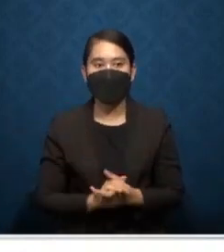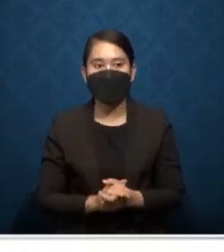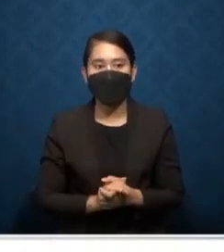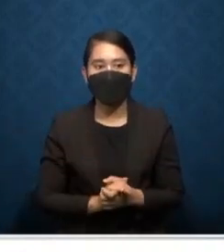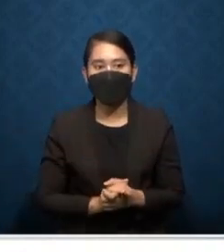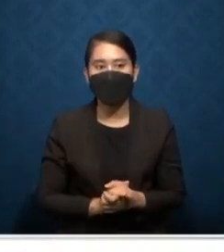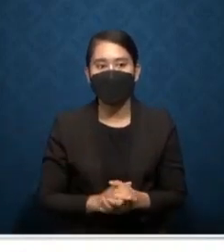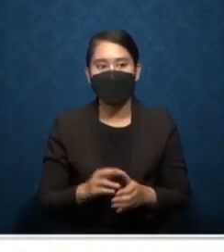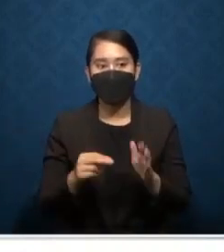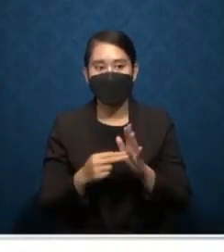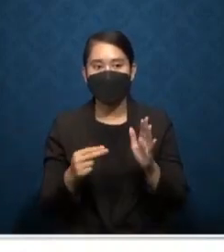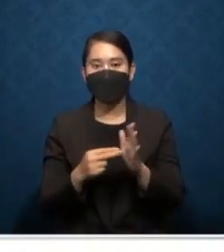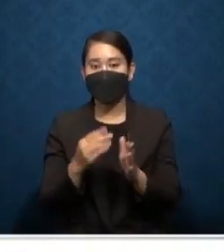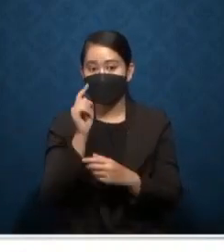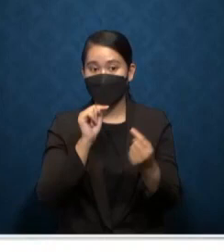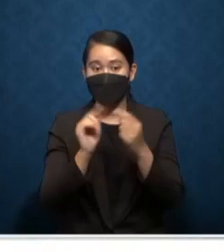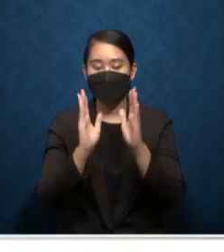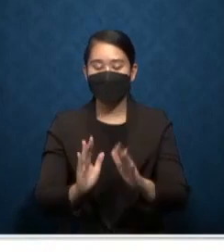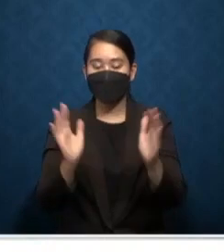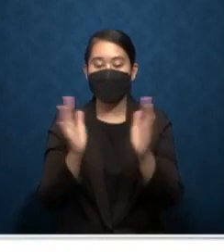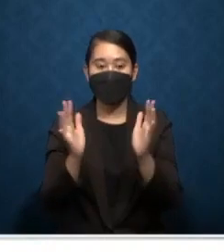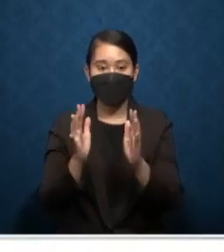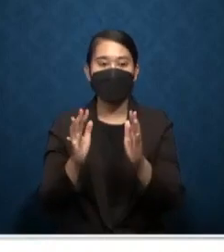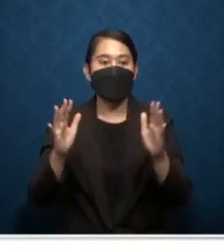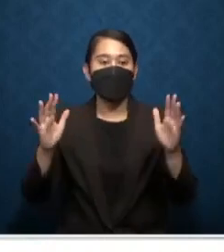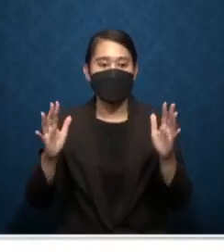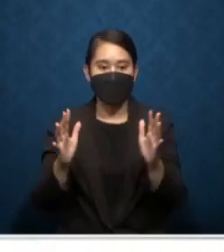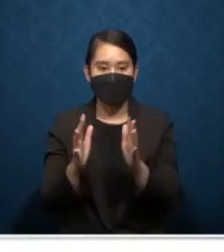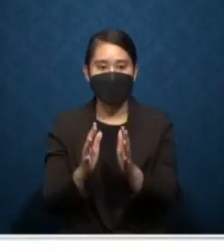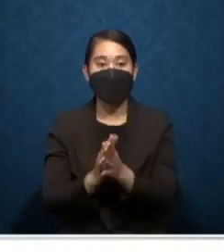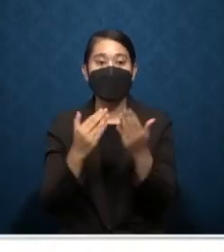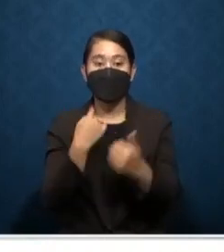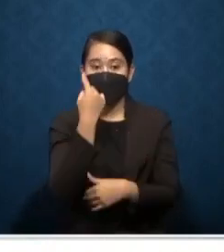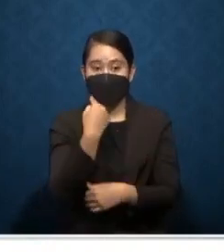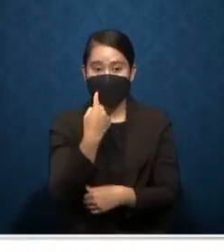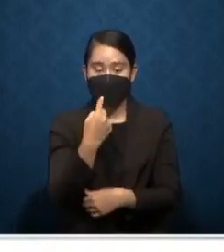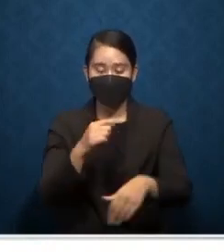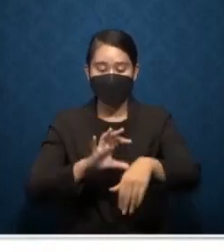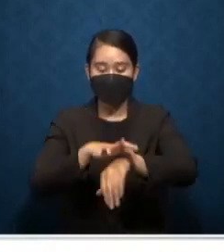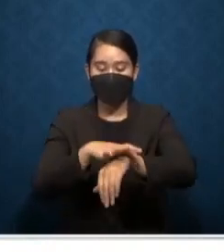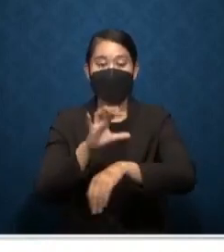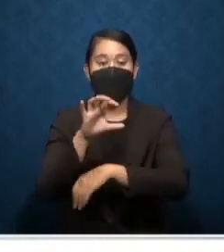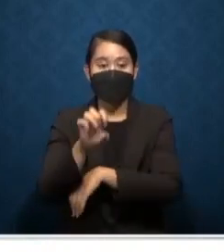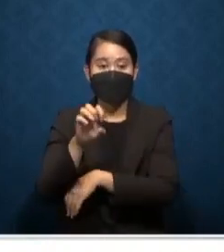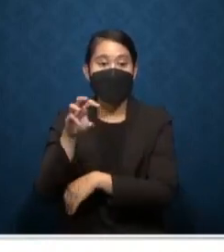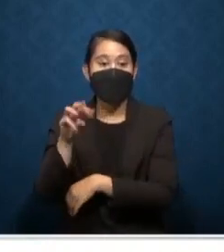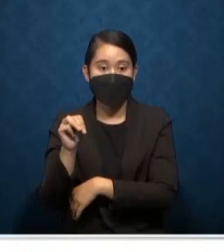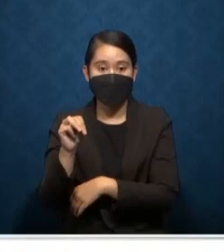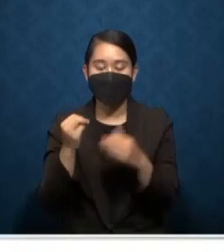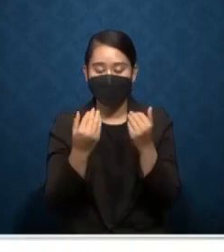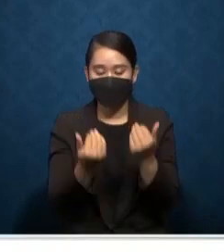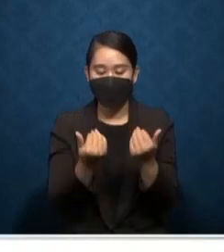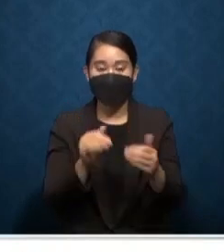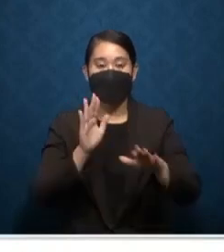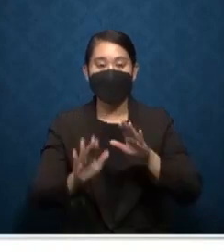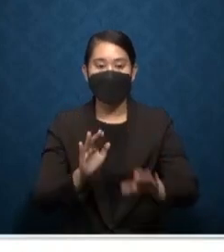ถนกโทษจำนวหนึ่ก็ประกษวาคนที่ได้ใช้ EMถึงวัี้ประมาณ